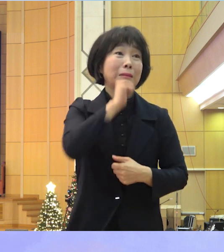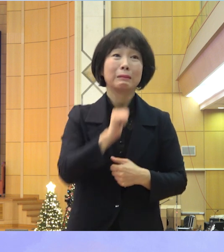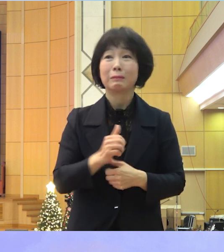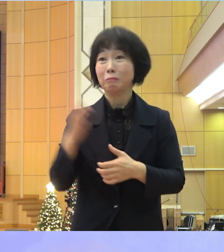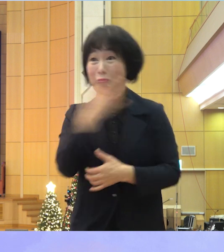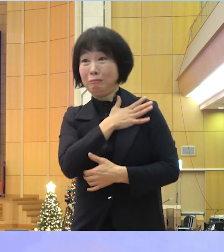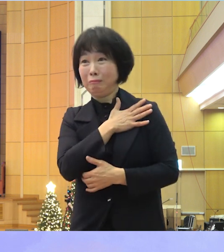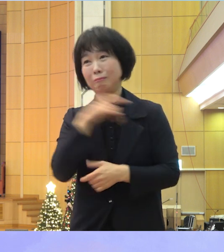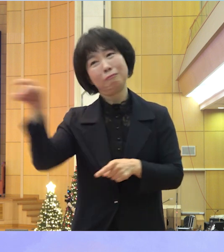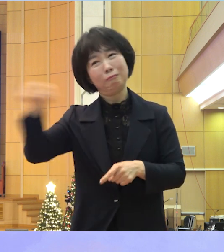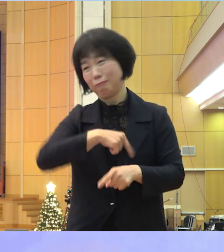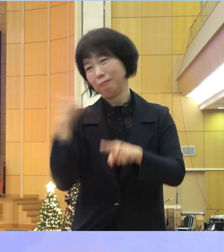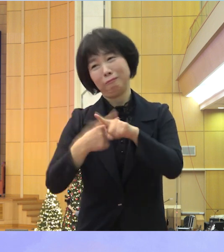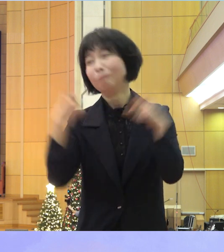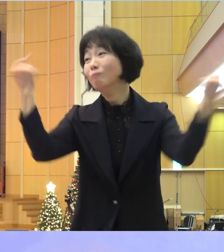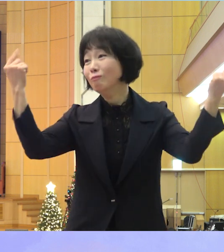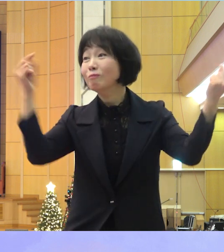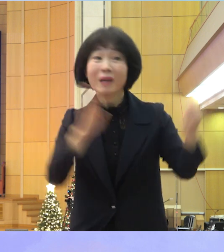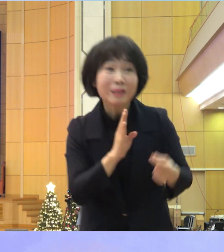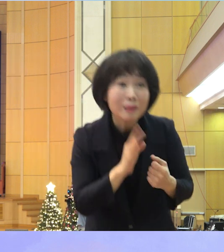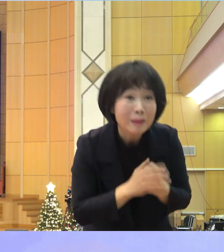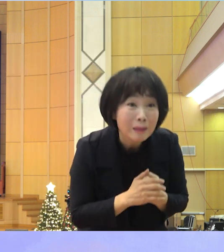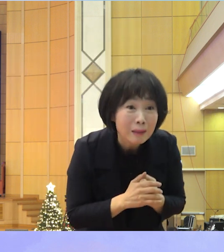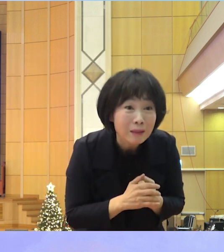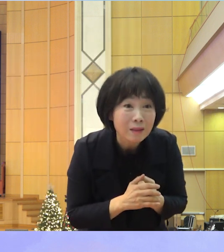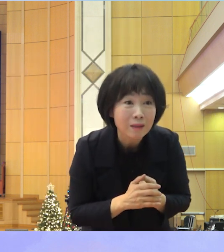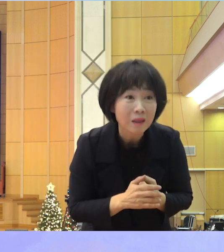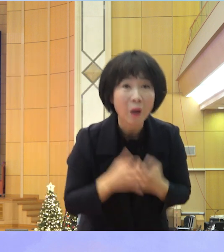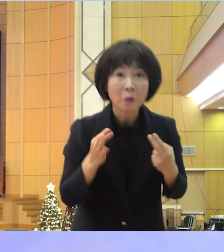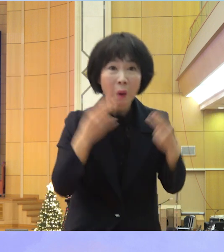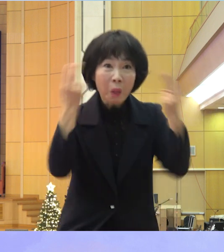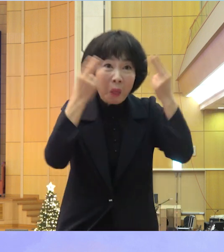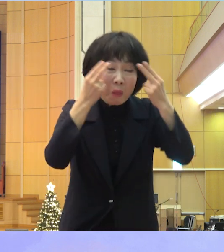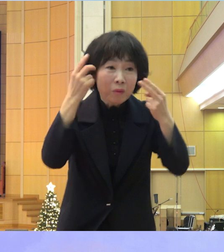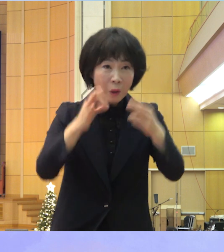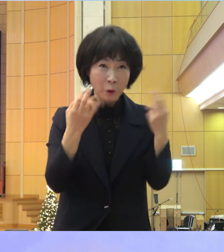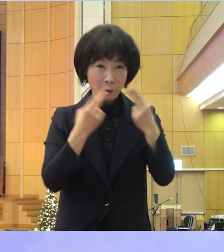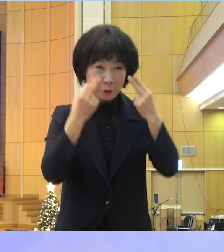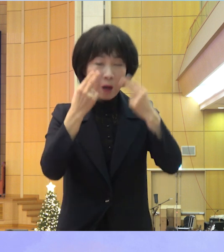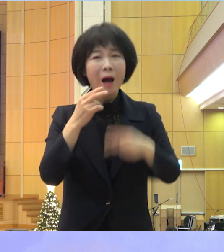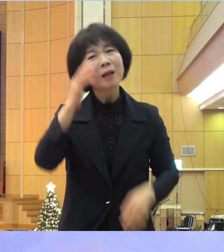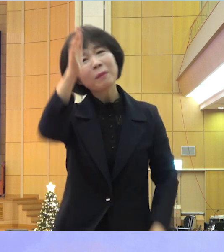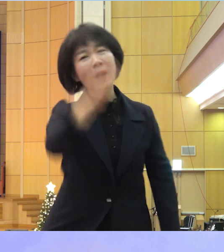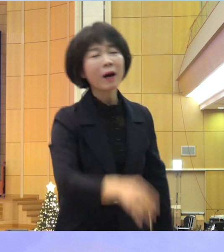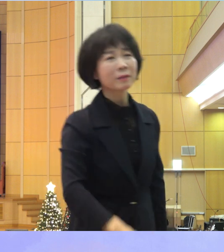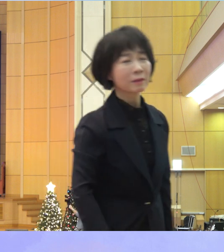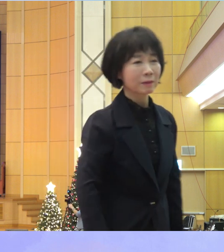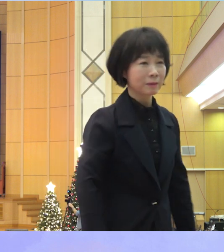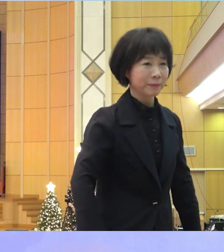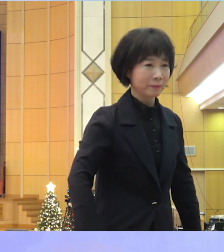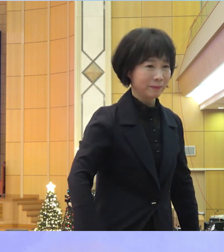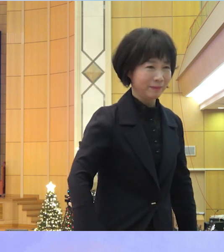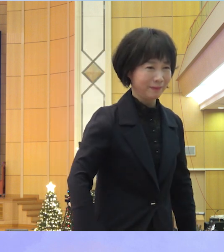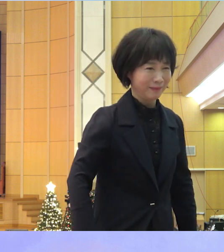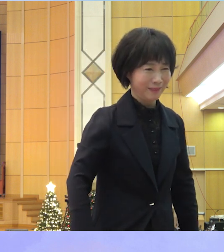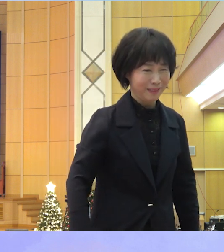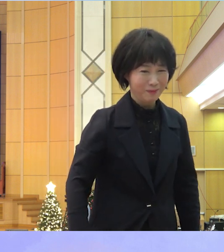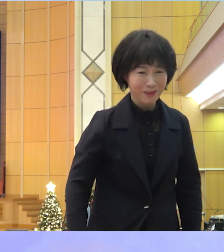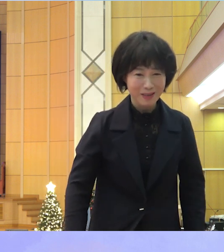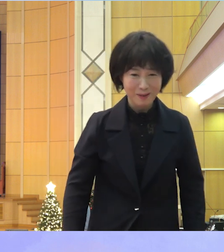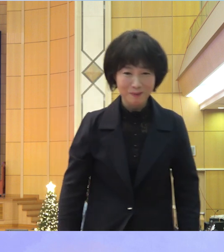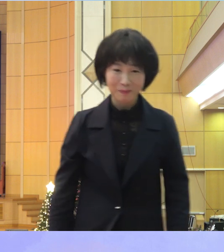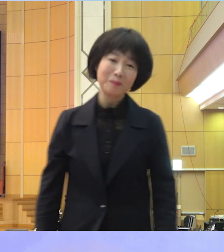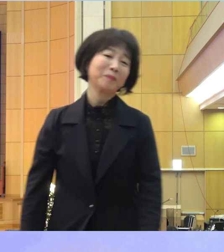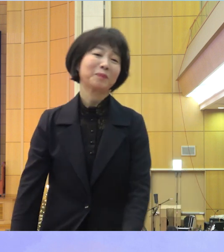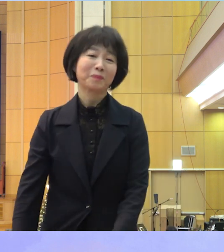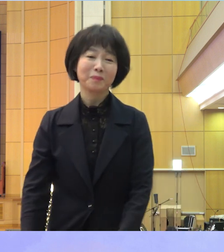그냥 사람들이 마지막 입고 가는 배옷도 이제 국산도 못 입고 가. 중국 얼마 전만